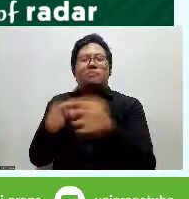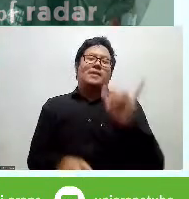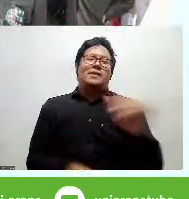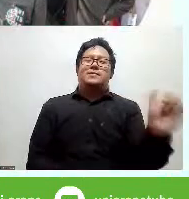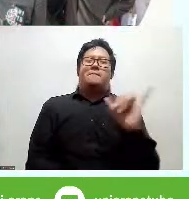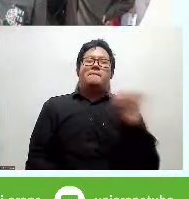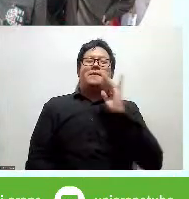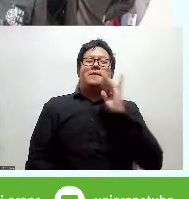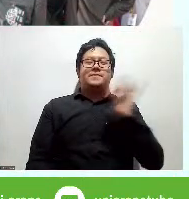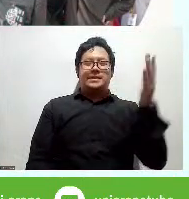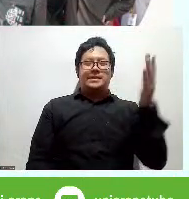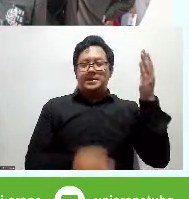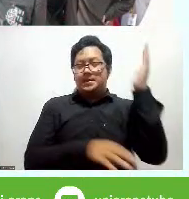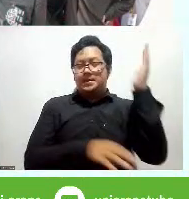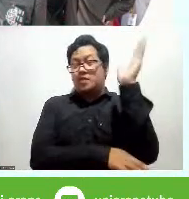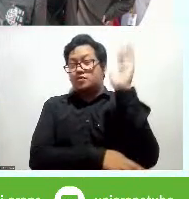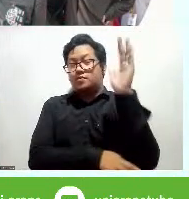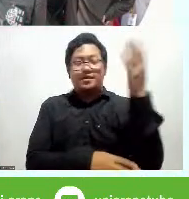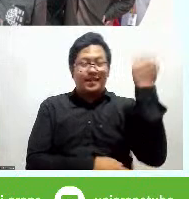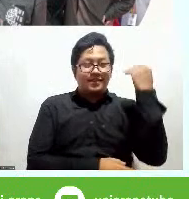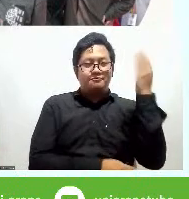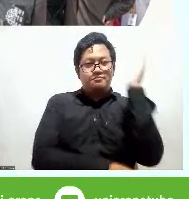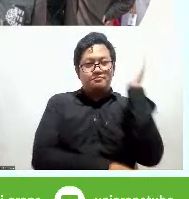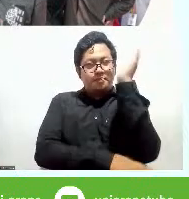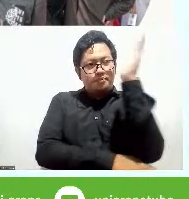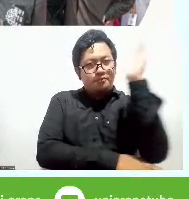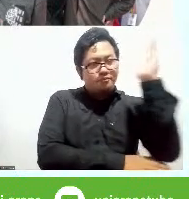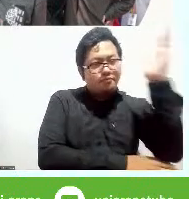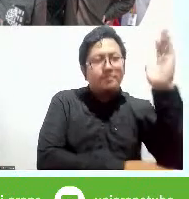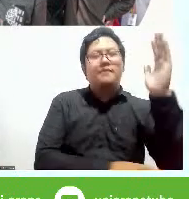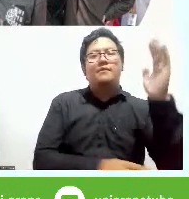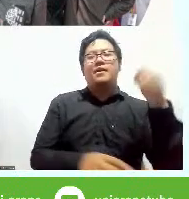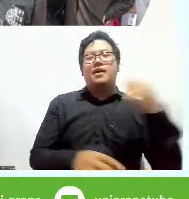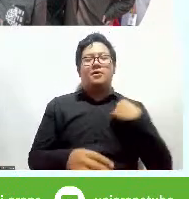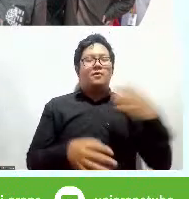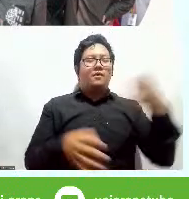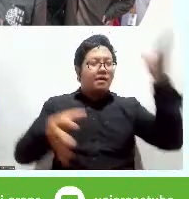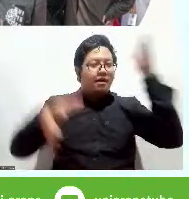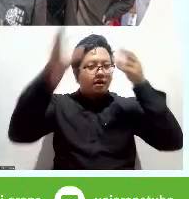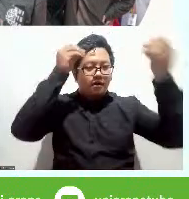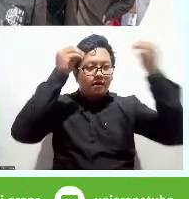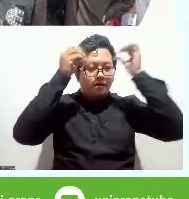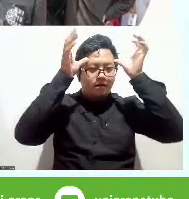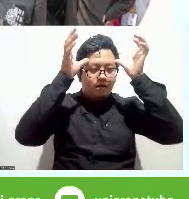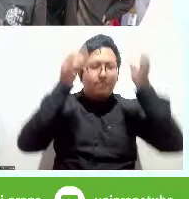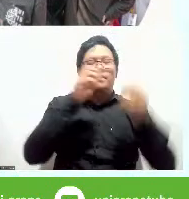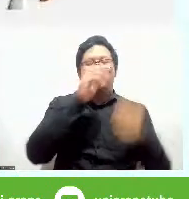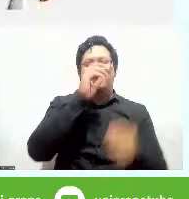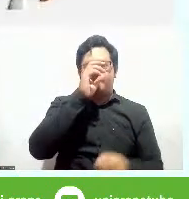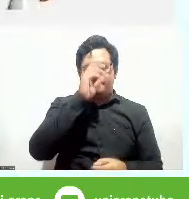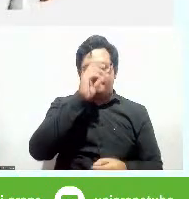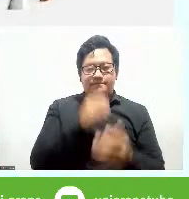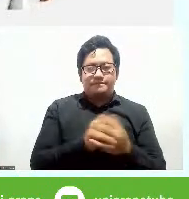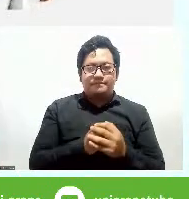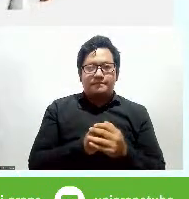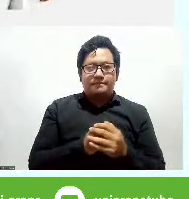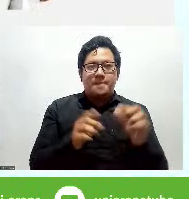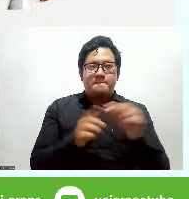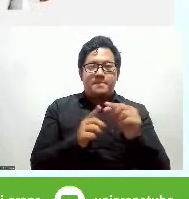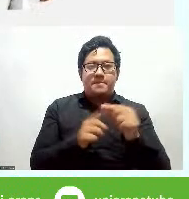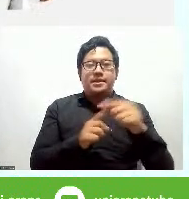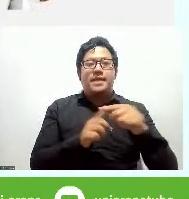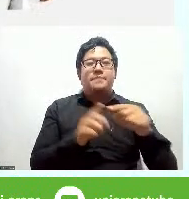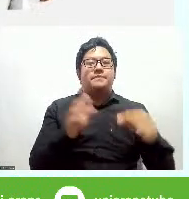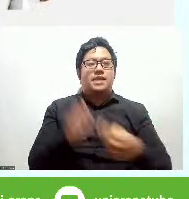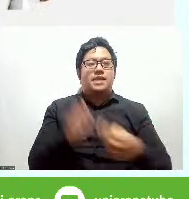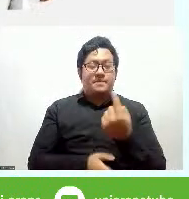banyak info disini dan SNI banyak belajar gitu Jadi kalau di slide pertama menjawab pertanyaan Akbar